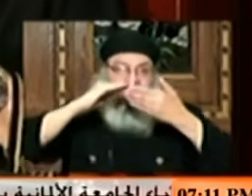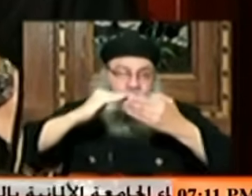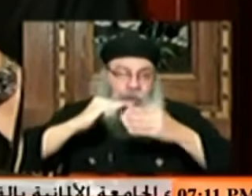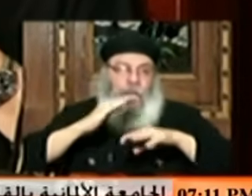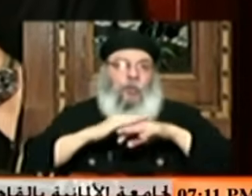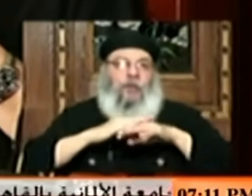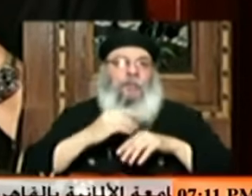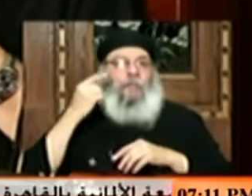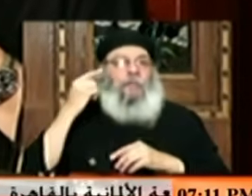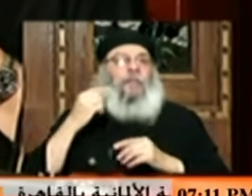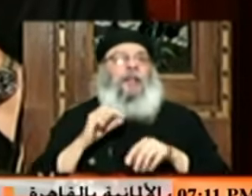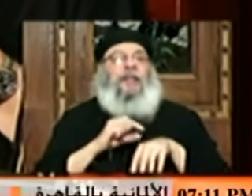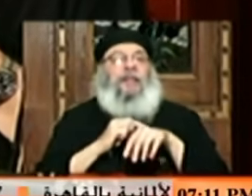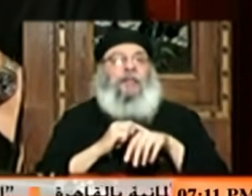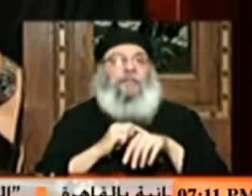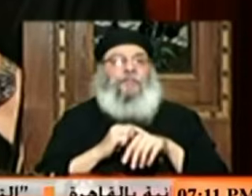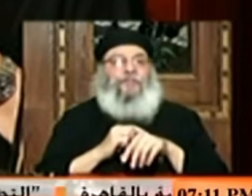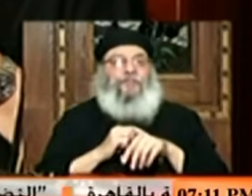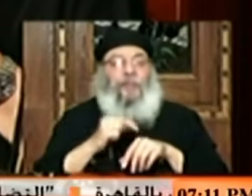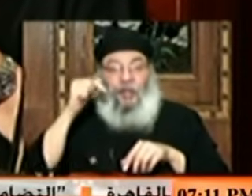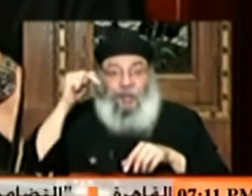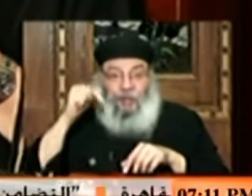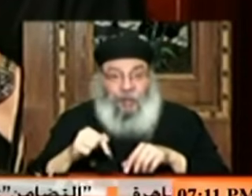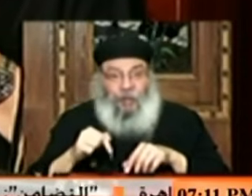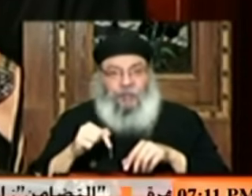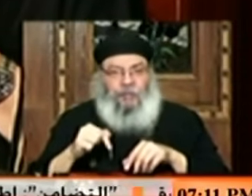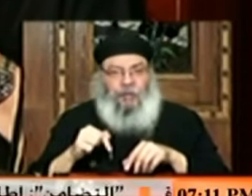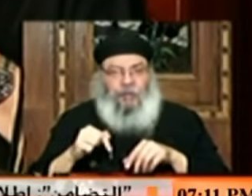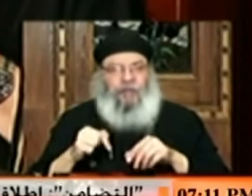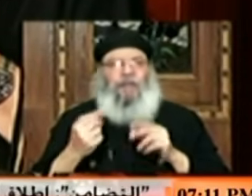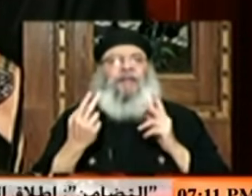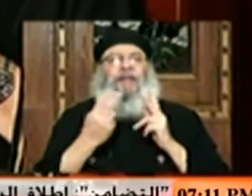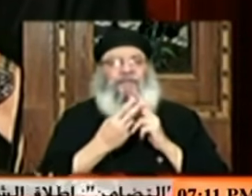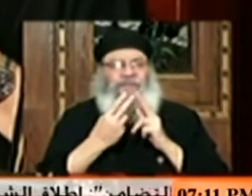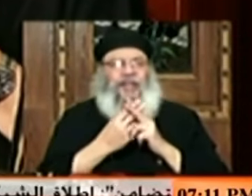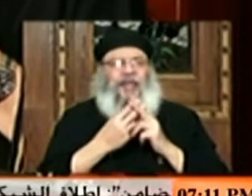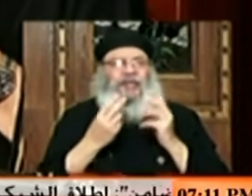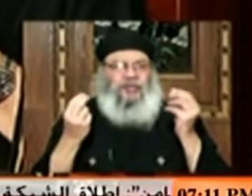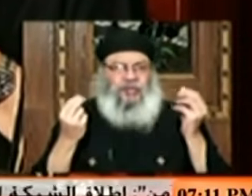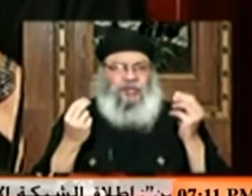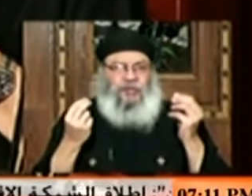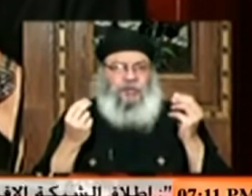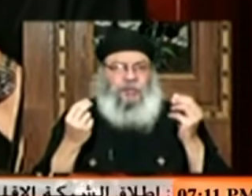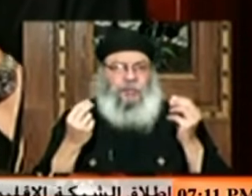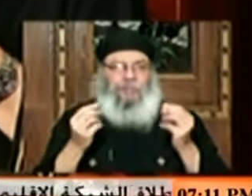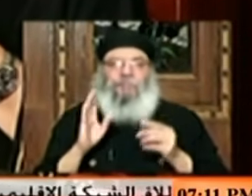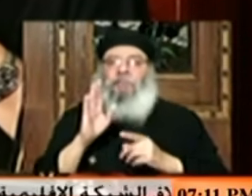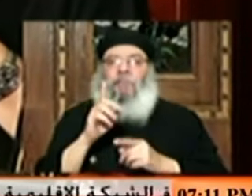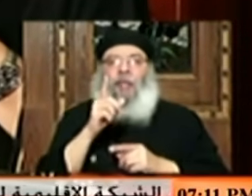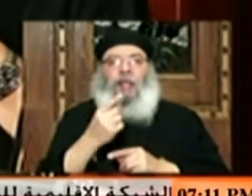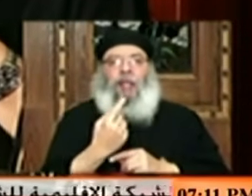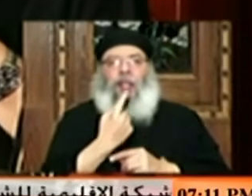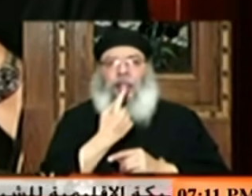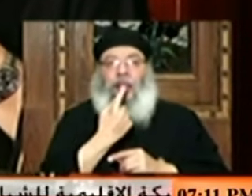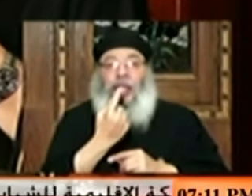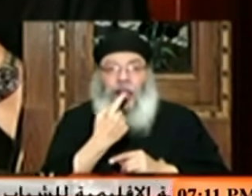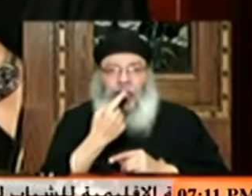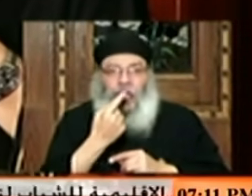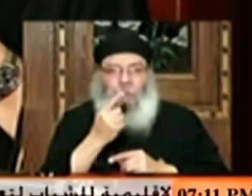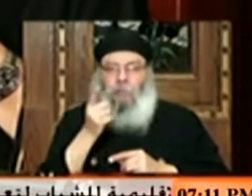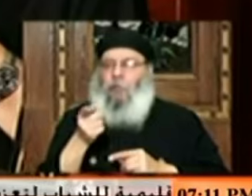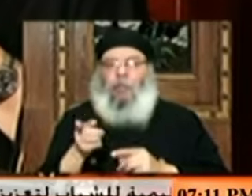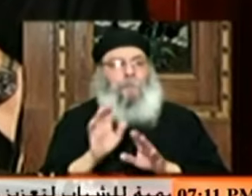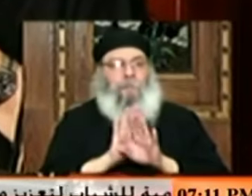النهارده يوجد ناس عابدي الحرف يعني ايه عابدي الحرف يعني